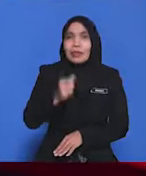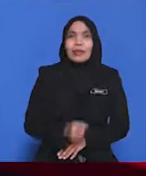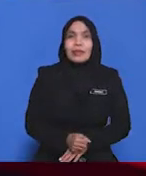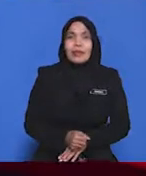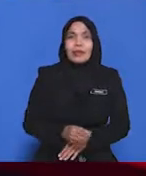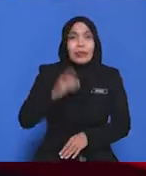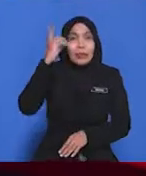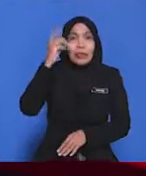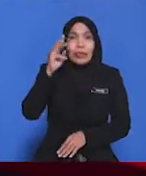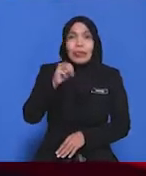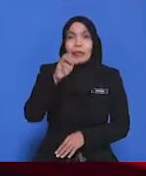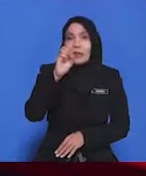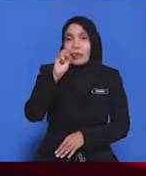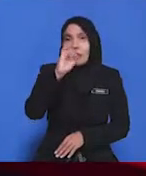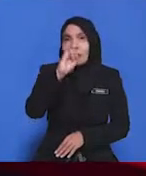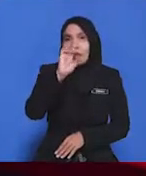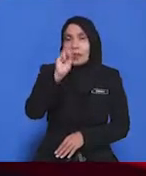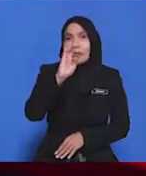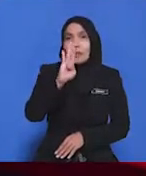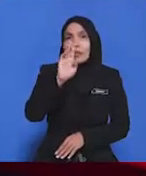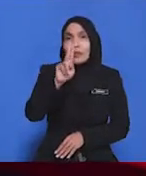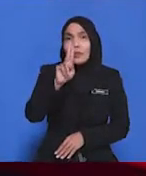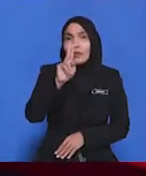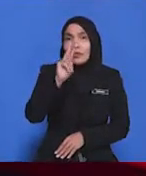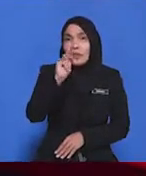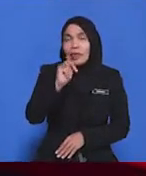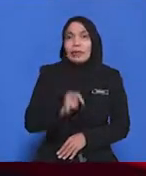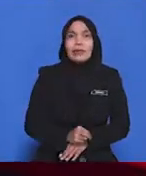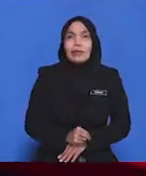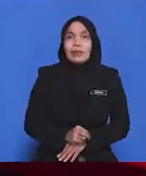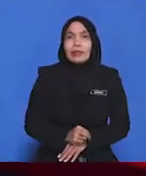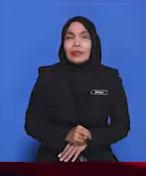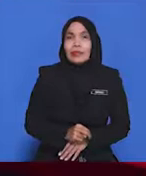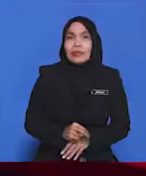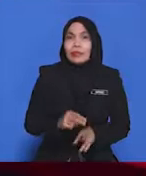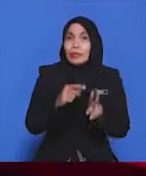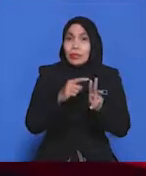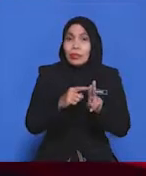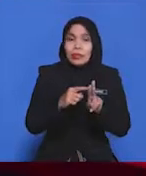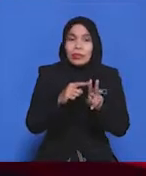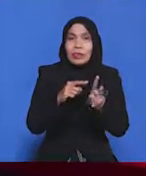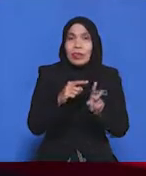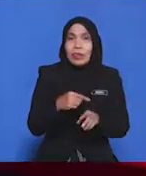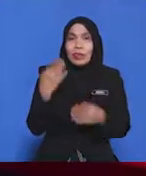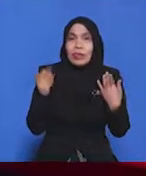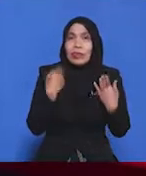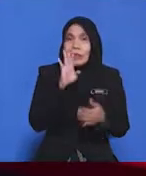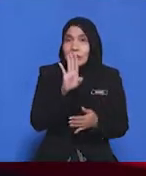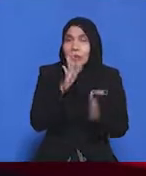Misbun Siddiq, Jailani Siddiq, Razif Siddiq, Rahman Siddiq dan Rashid Siddiq.